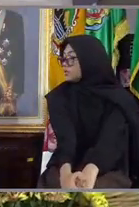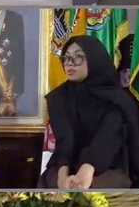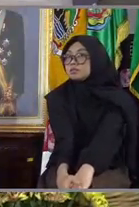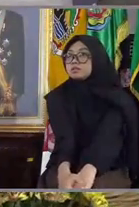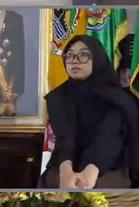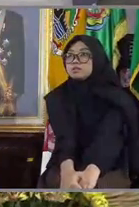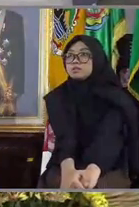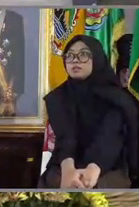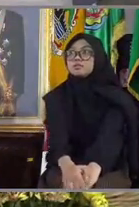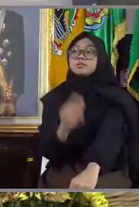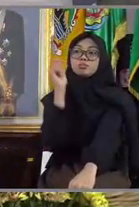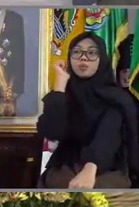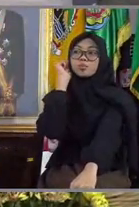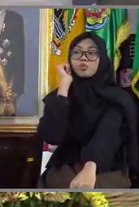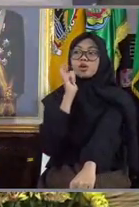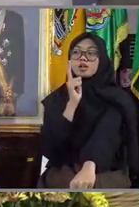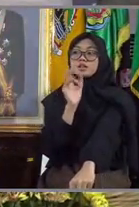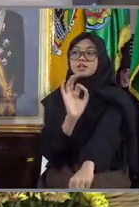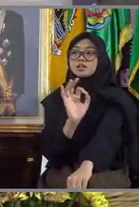Yang kelompok perempuan ada?